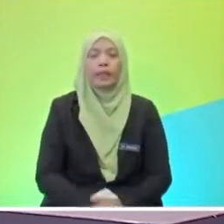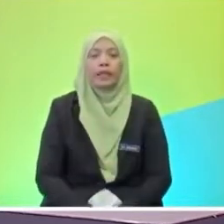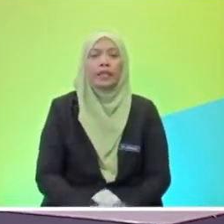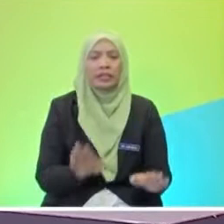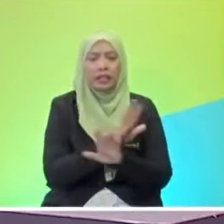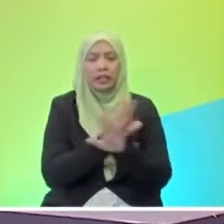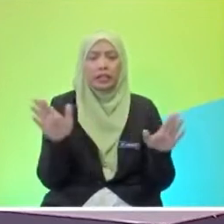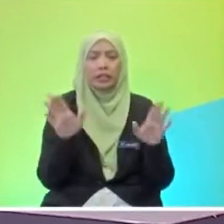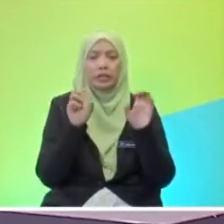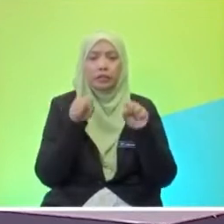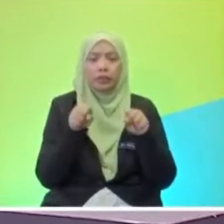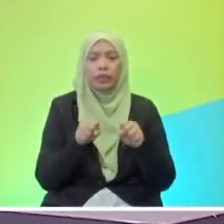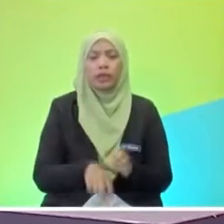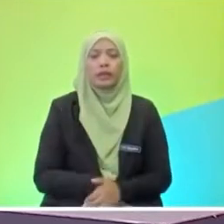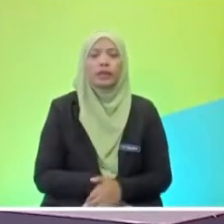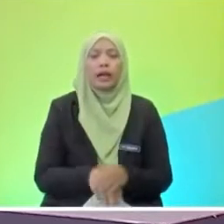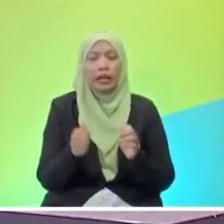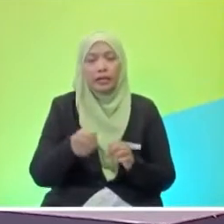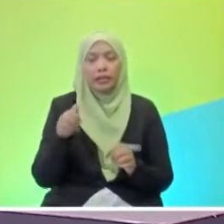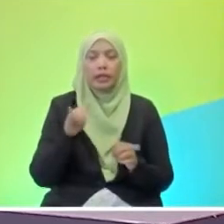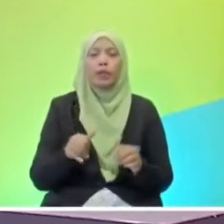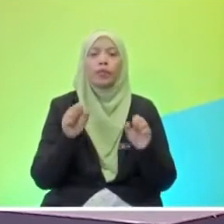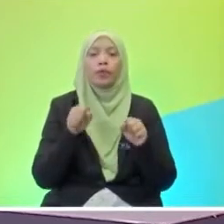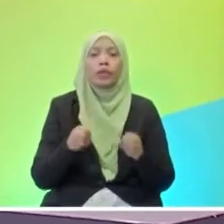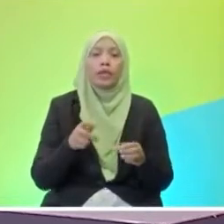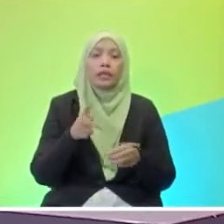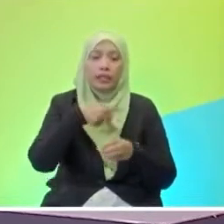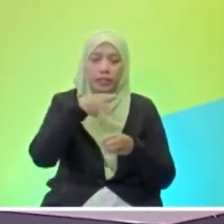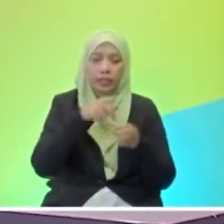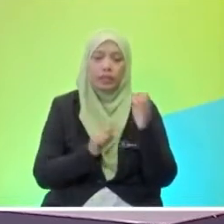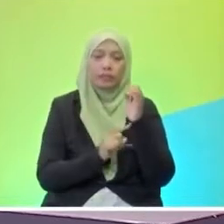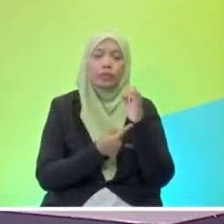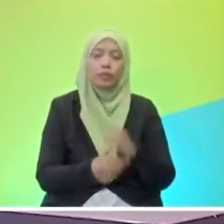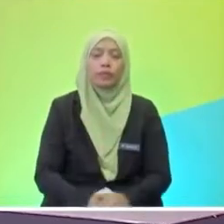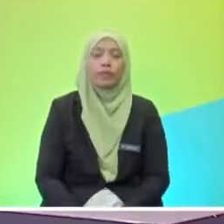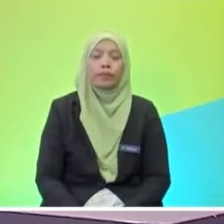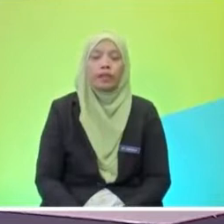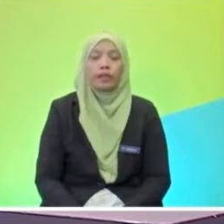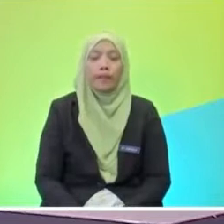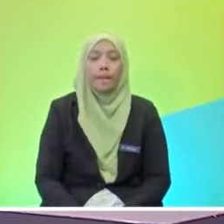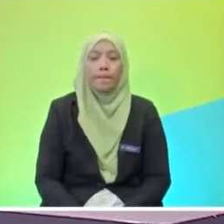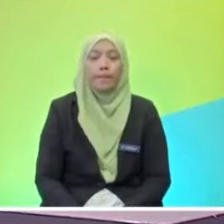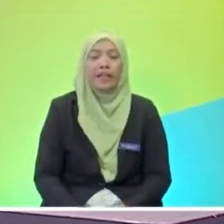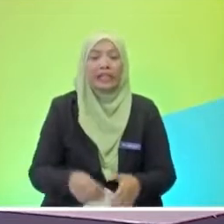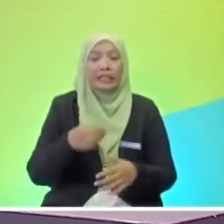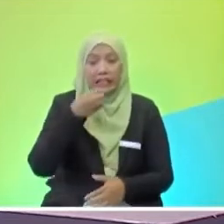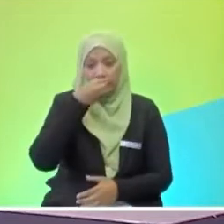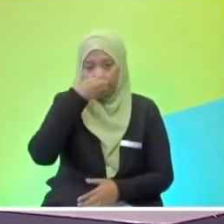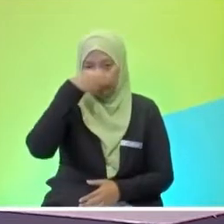boleh berkata saya tidak boleh kita-kita smule tak boleh dah oke kemudian tisu biasanya